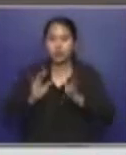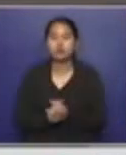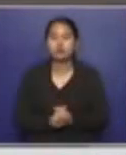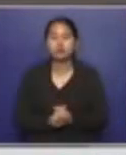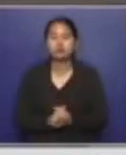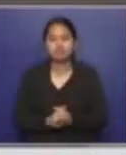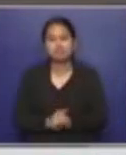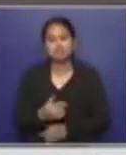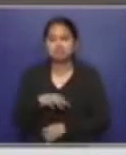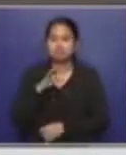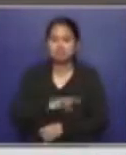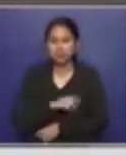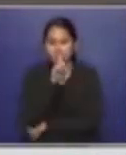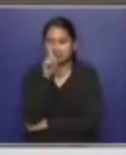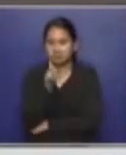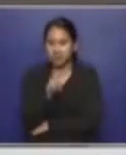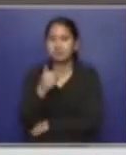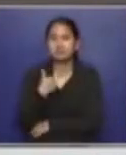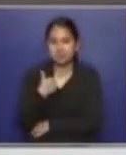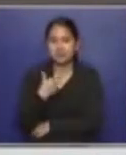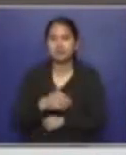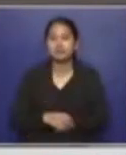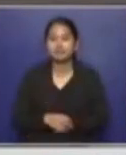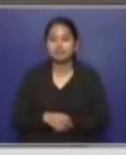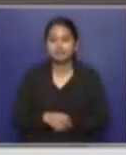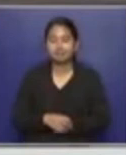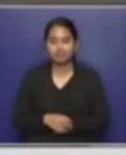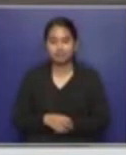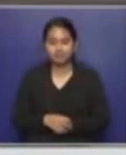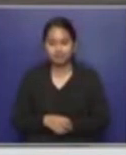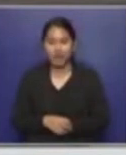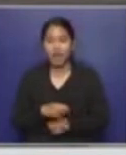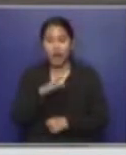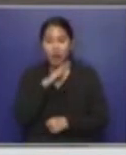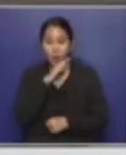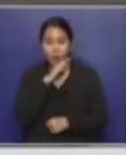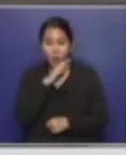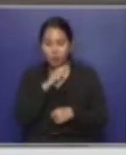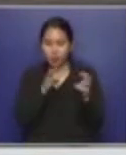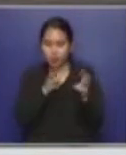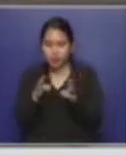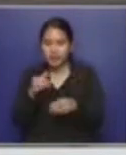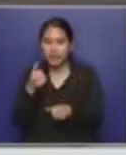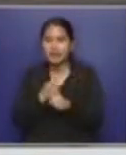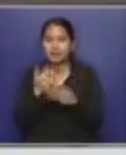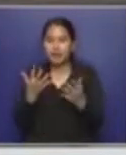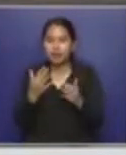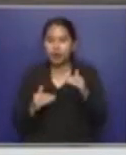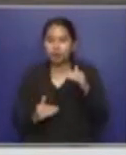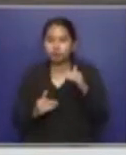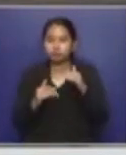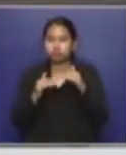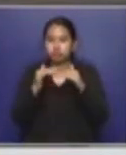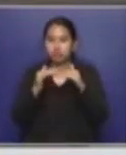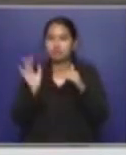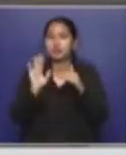อาจจะมีข้อกังขาบางส่วนทางที่ดีไม่ต้องตั้งสูงขนาดนี้แต่ถ้ามี